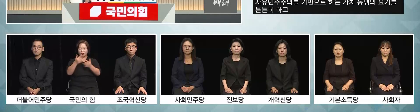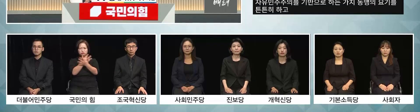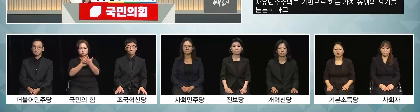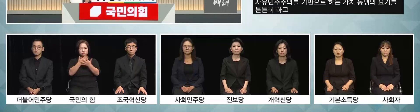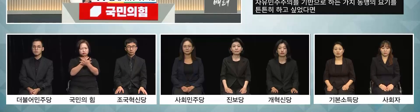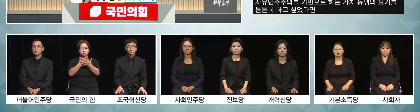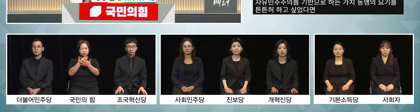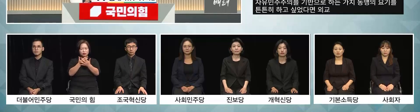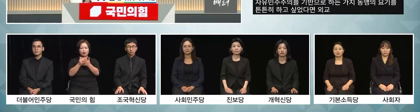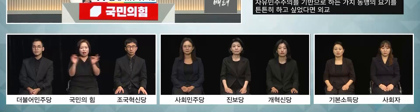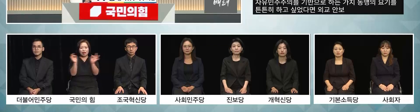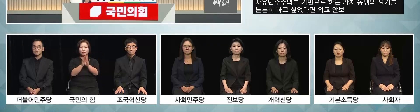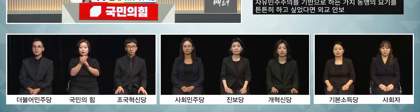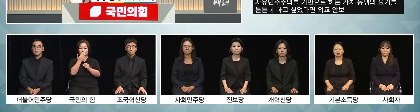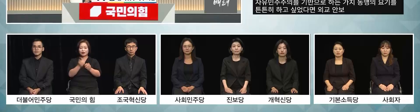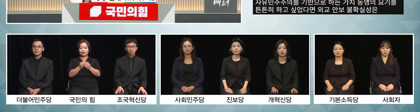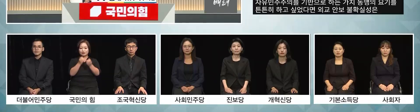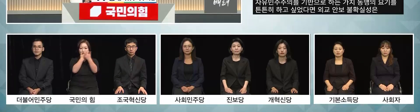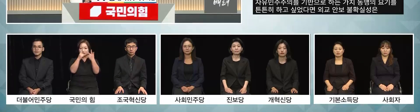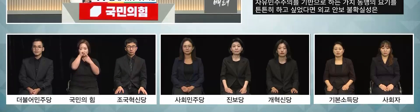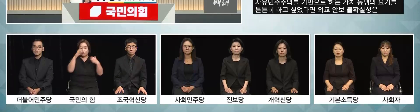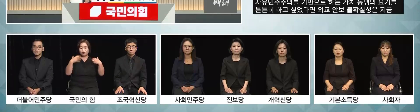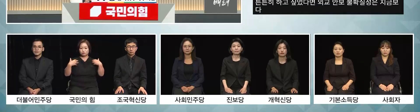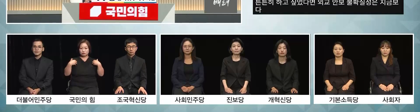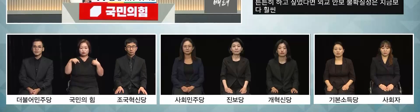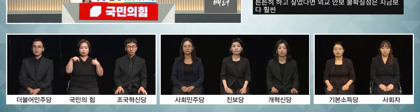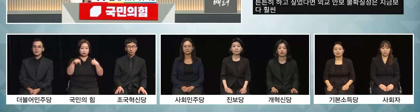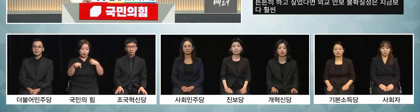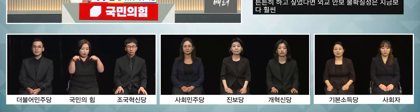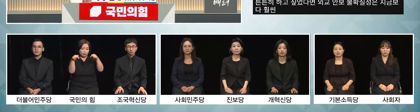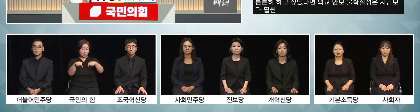적었을 것입니다. 이재명 대통령의 세세 외교로